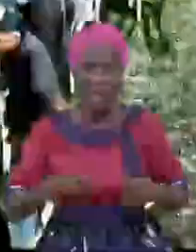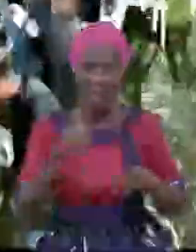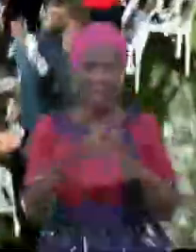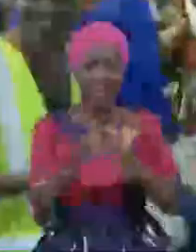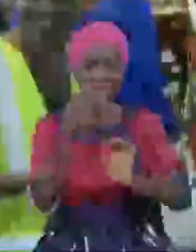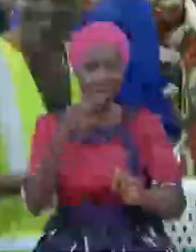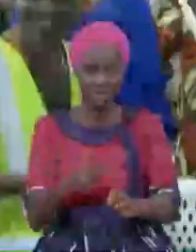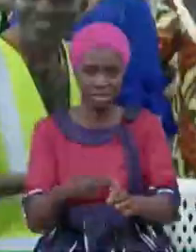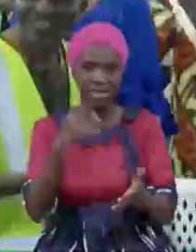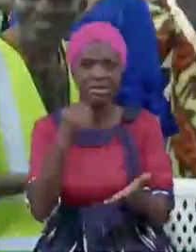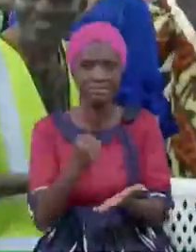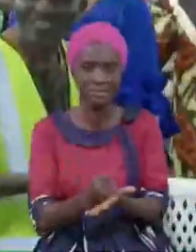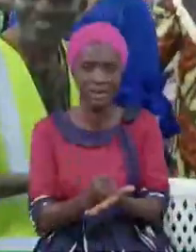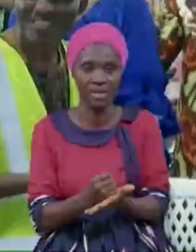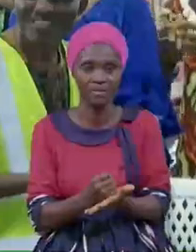de Jésus.